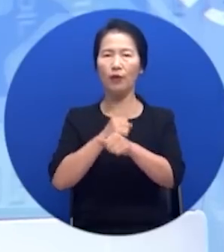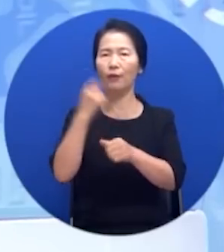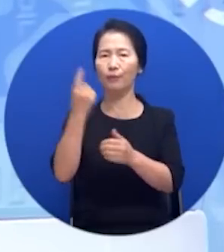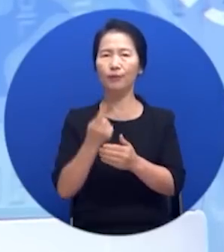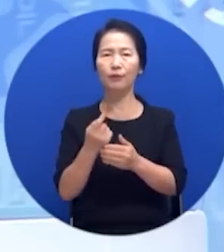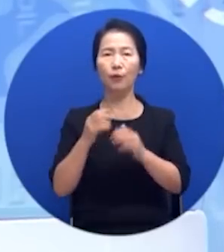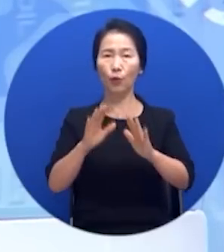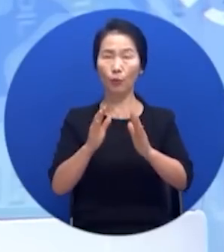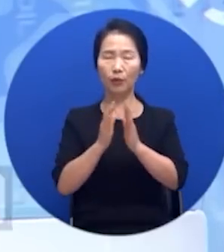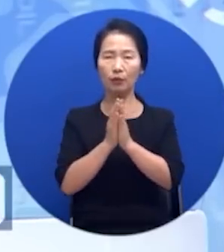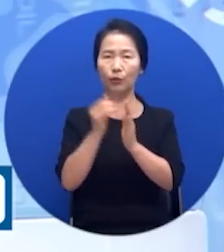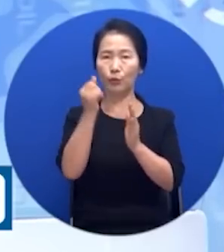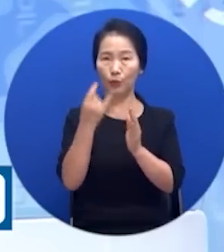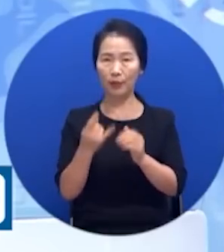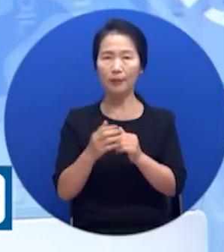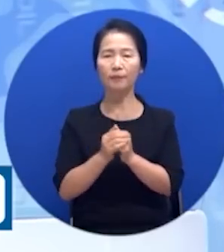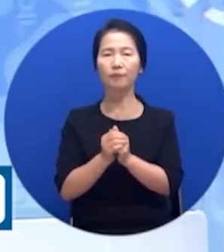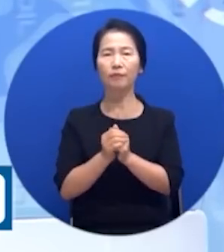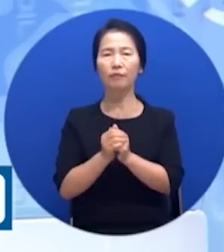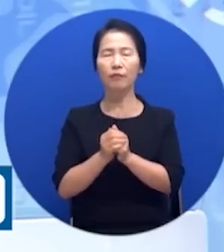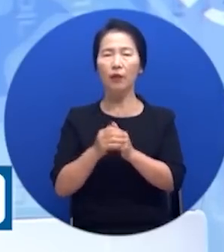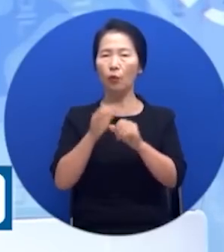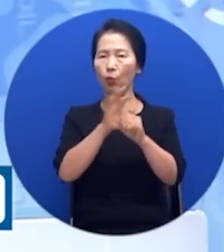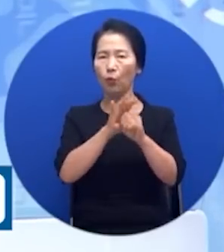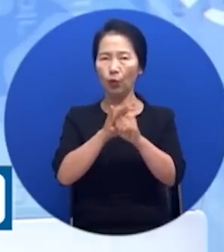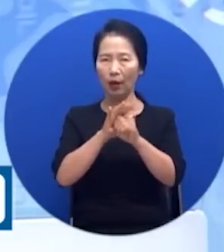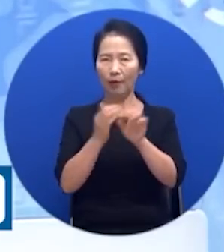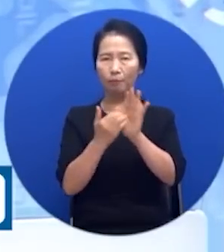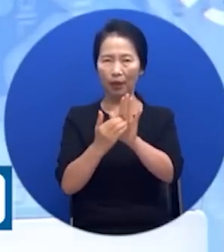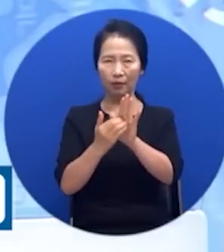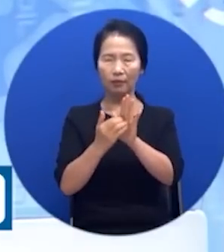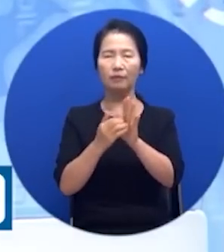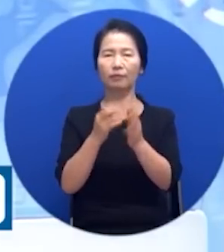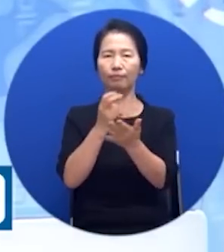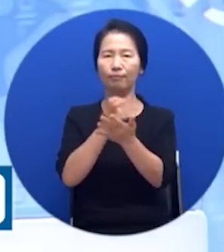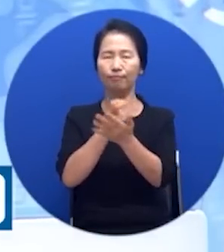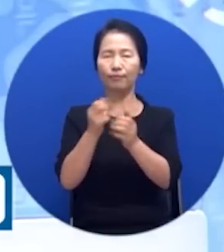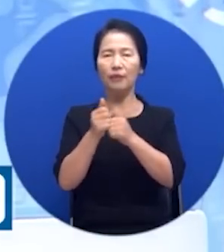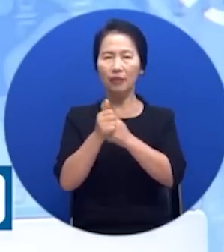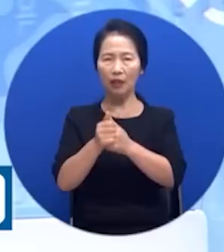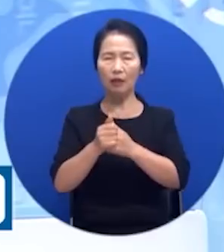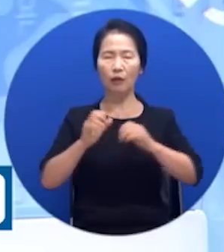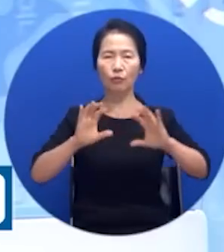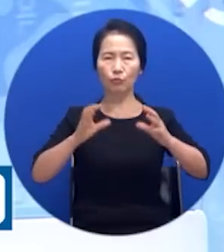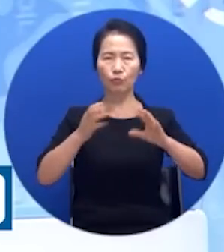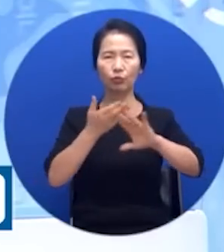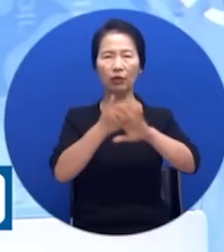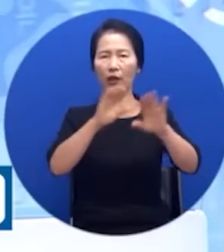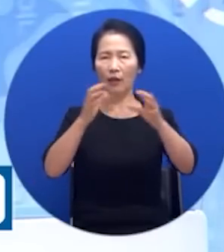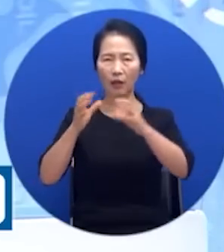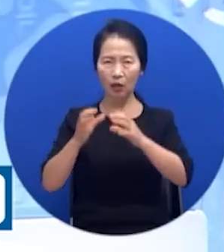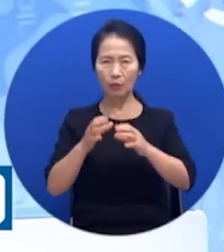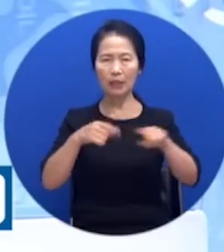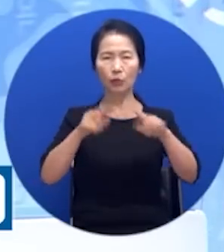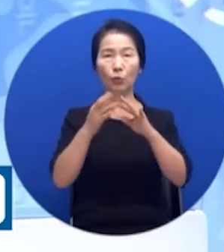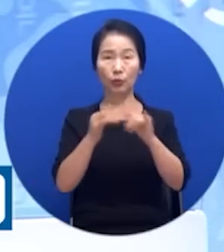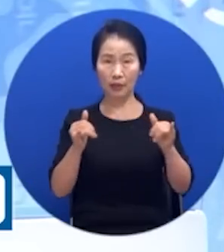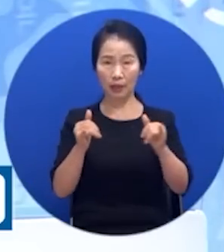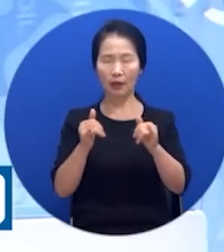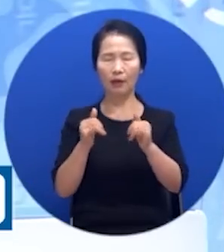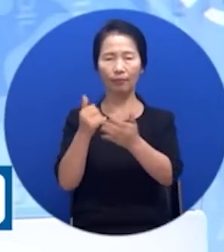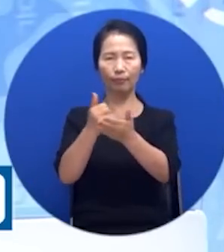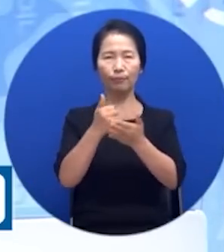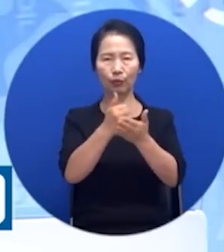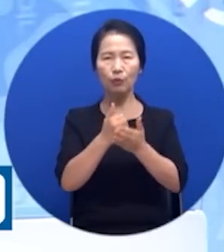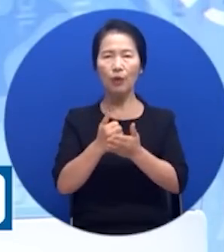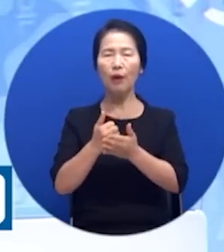이번 기도회는 코로나 방역 지침에 따라서 국내의 기독교 지도자를 모시고 방송